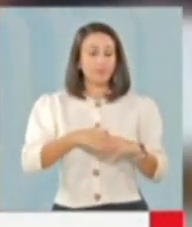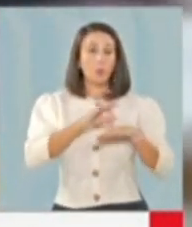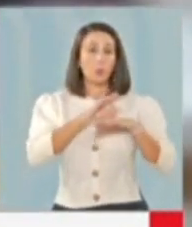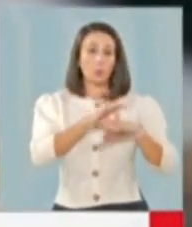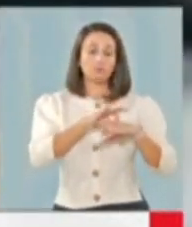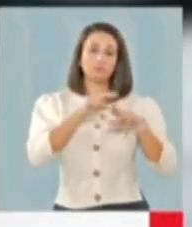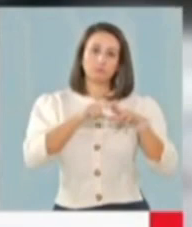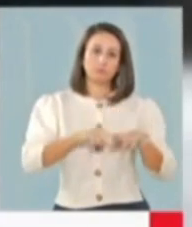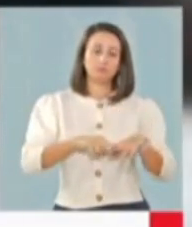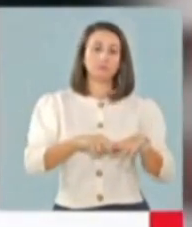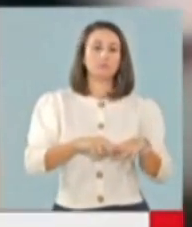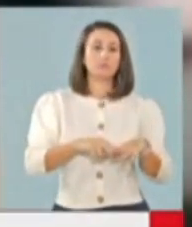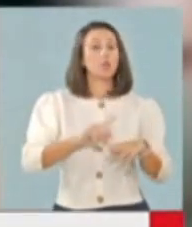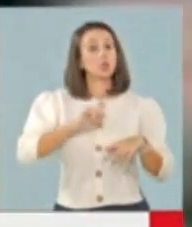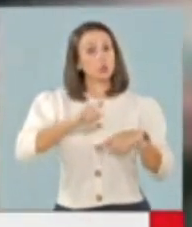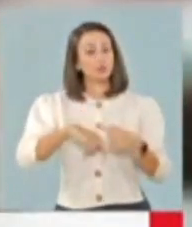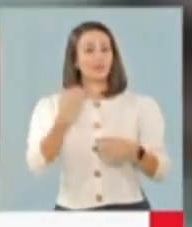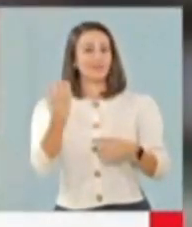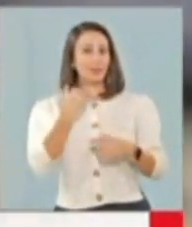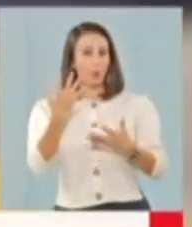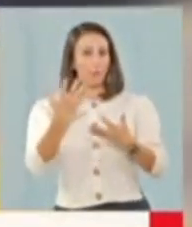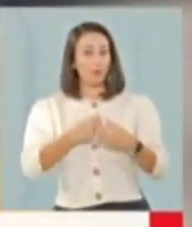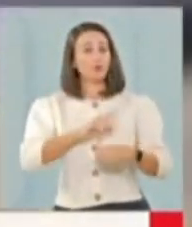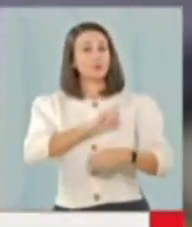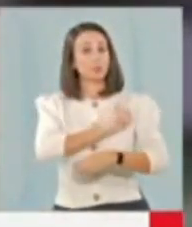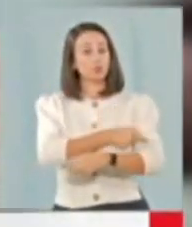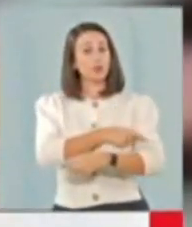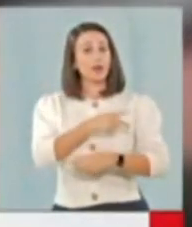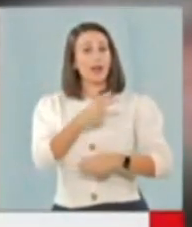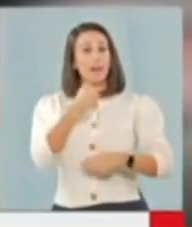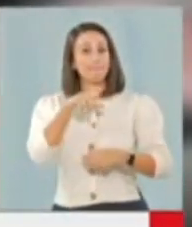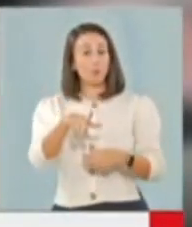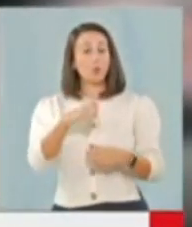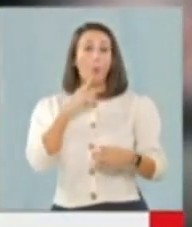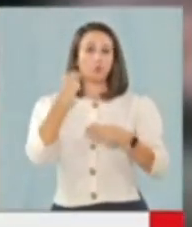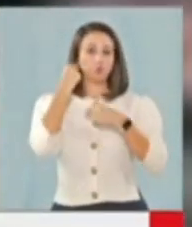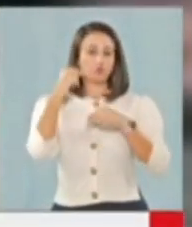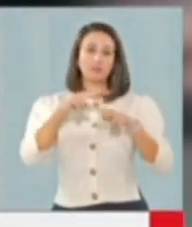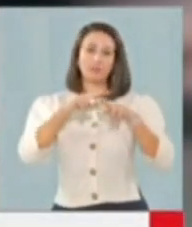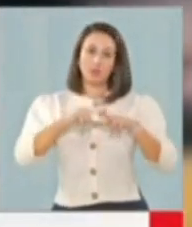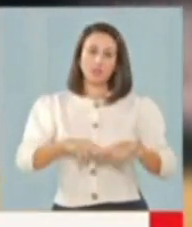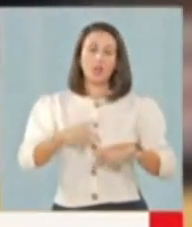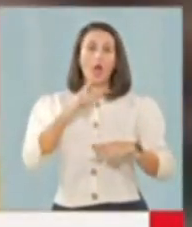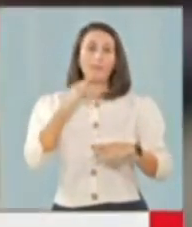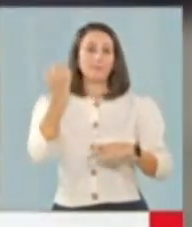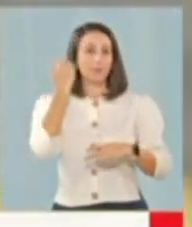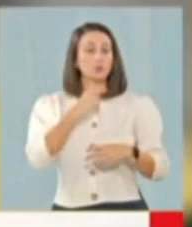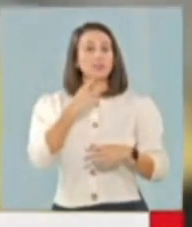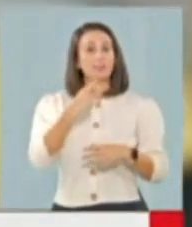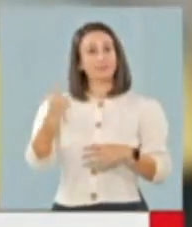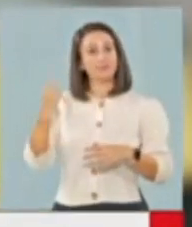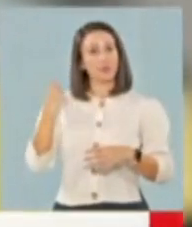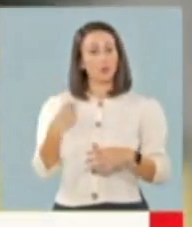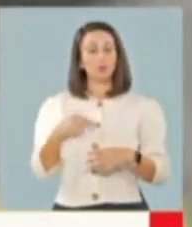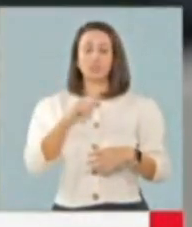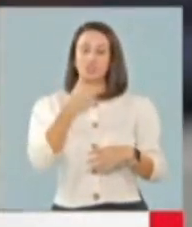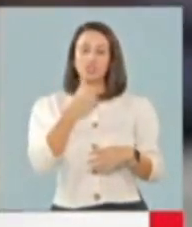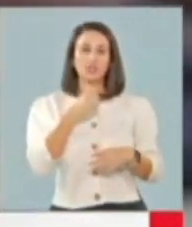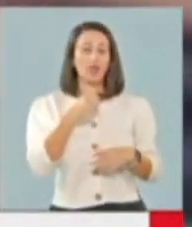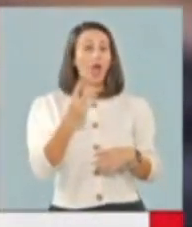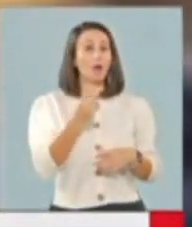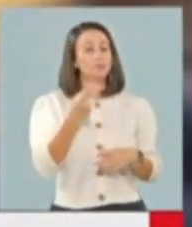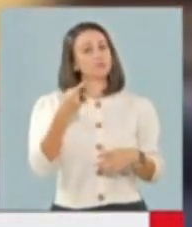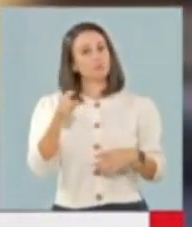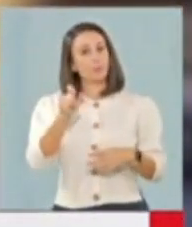conduse de Ahmad Massoud după ce talibanii au preluat puterea în Kabul și au anunțat că rezistența a fost înfrântă săptămâna trecută. Nici Saleh și nici o